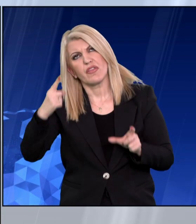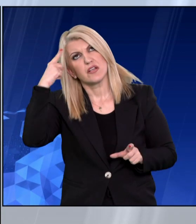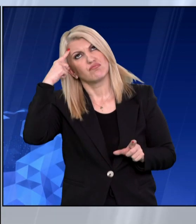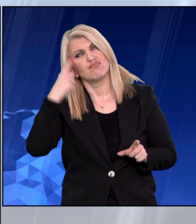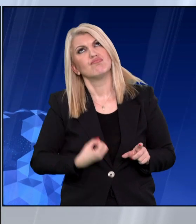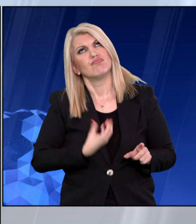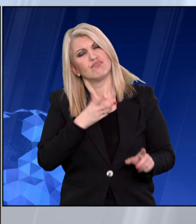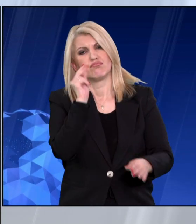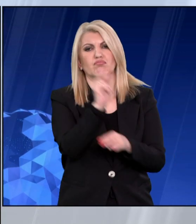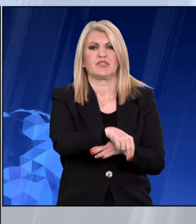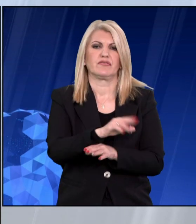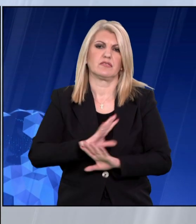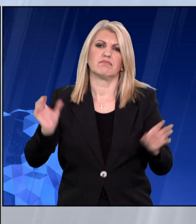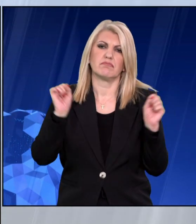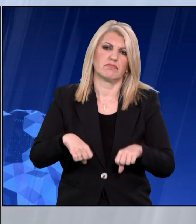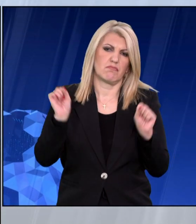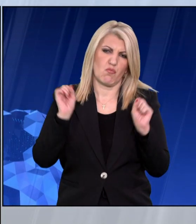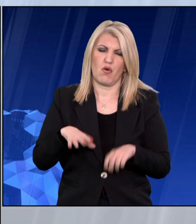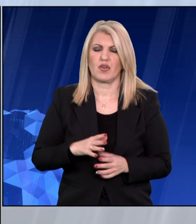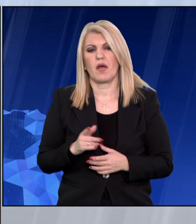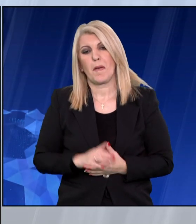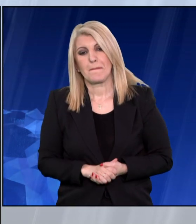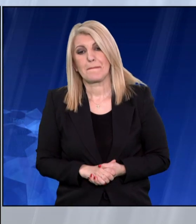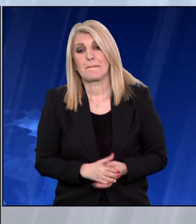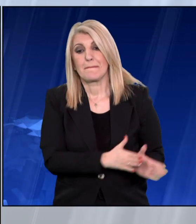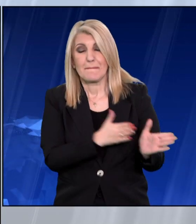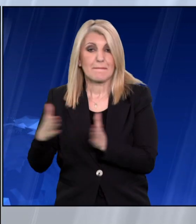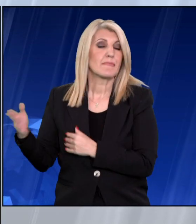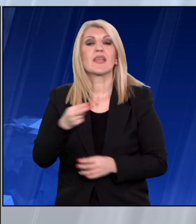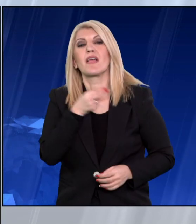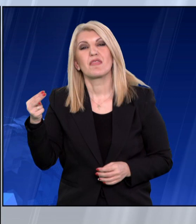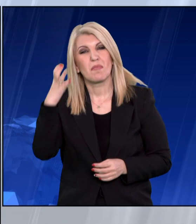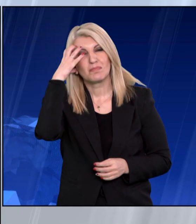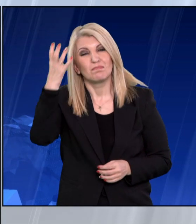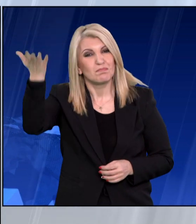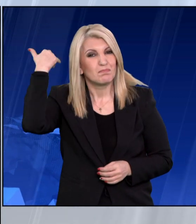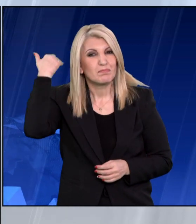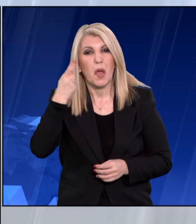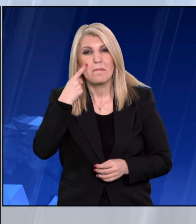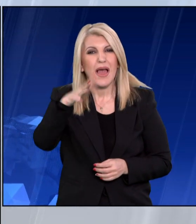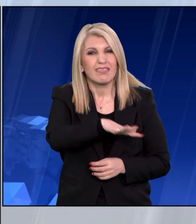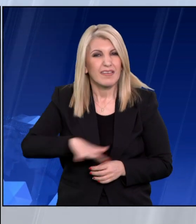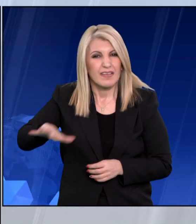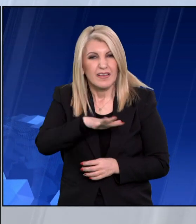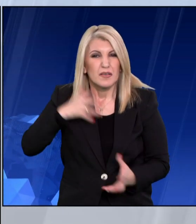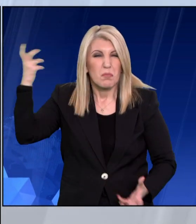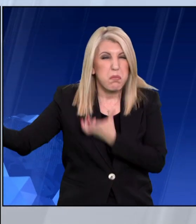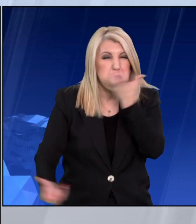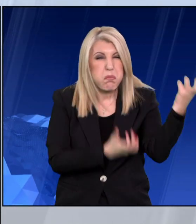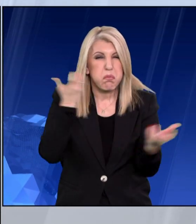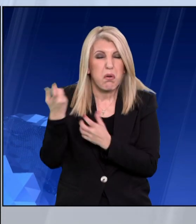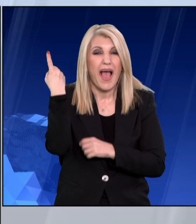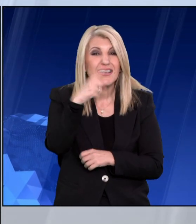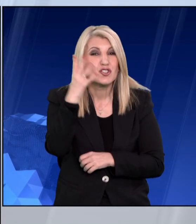και περνάμε στις αποκαλύψεις για την εθνική τραγωδία στο μάτι με τους 104 νεκρούς μία μέρα μετά την παραδοχή του πρώην